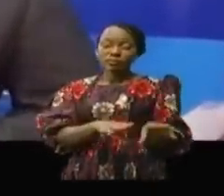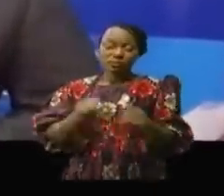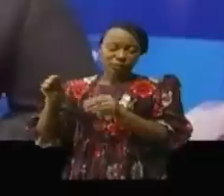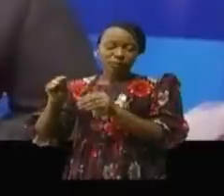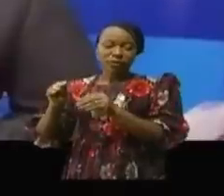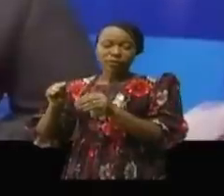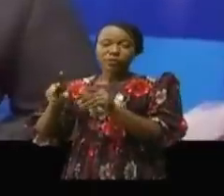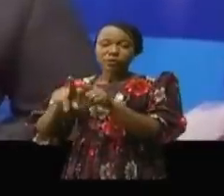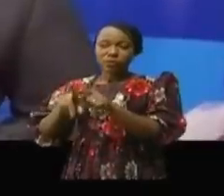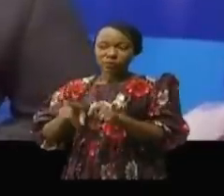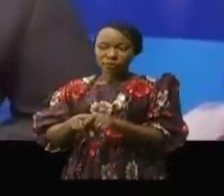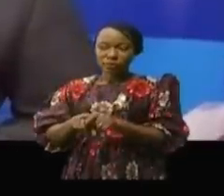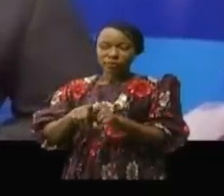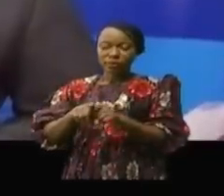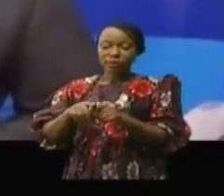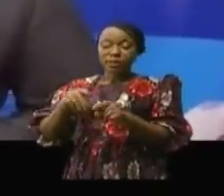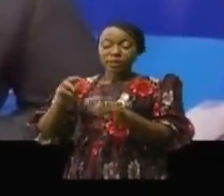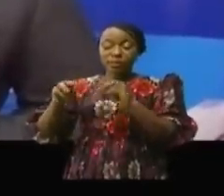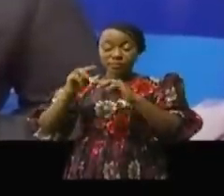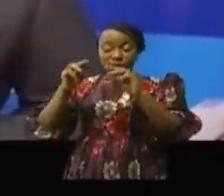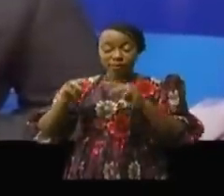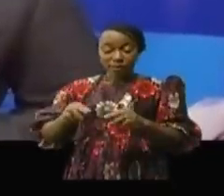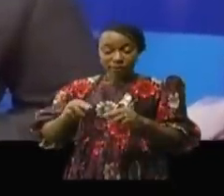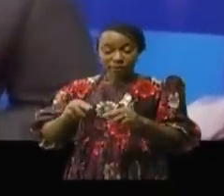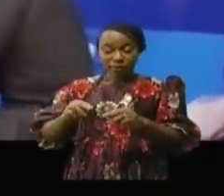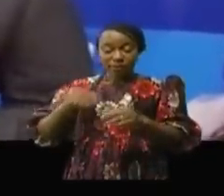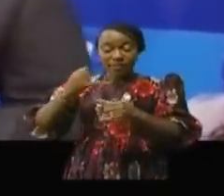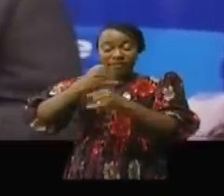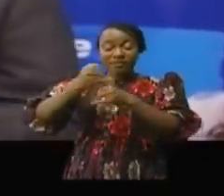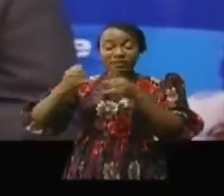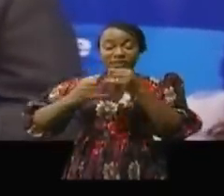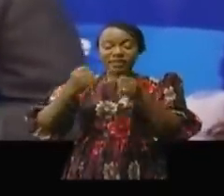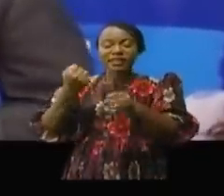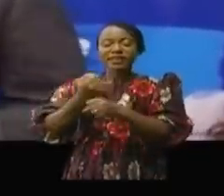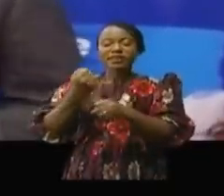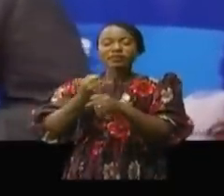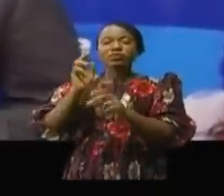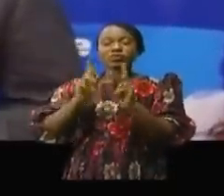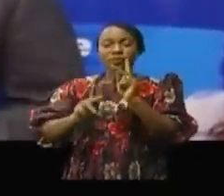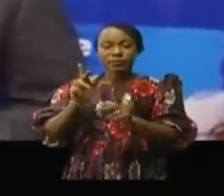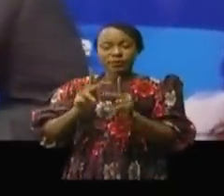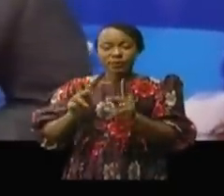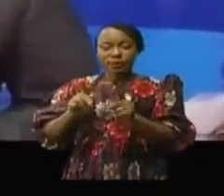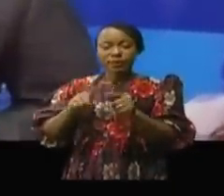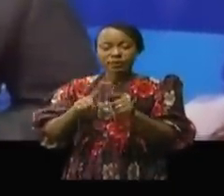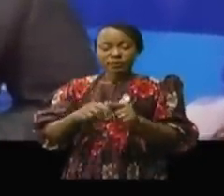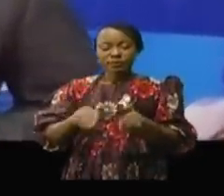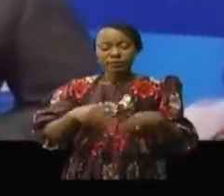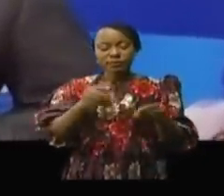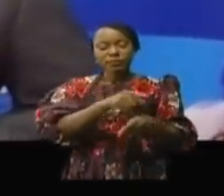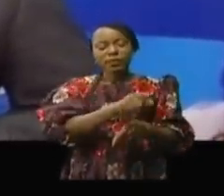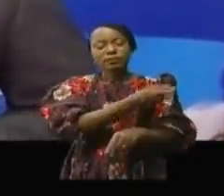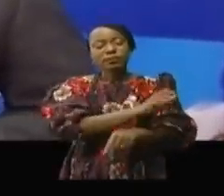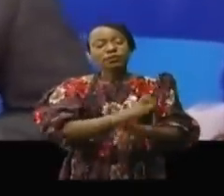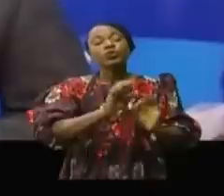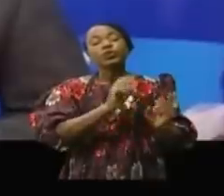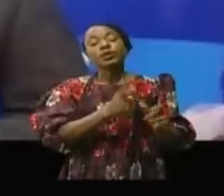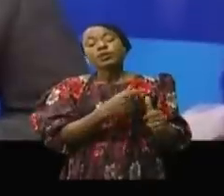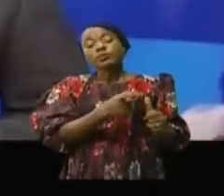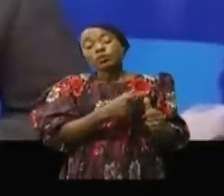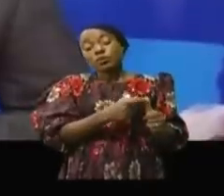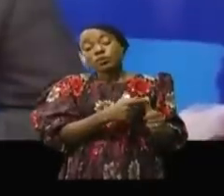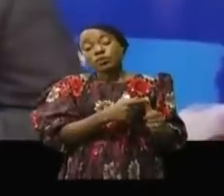ministère des Infrastructures et des Travaux publics va se charger de contractualiser avec un bâtiment qui va être trouvé dans la